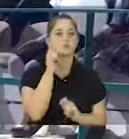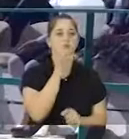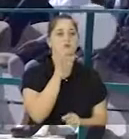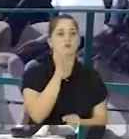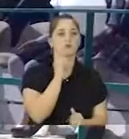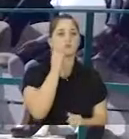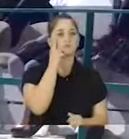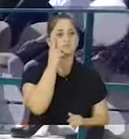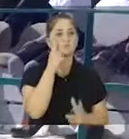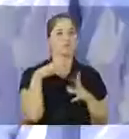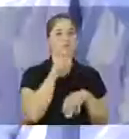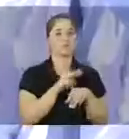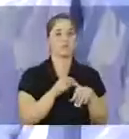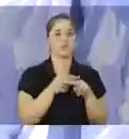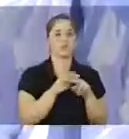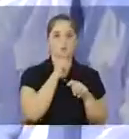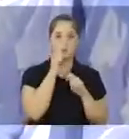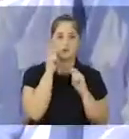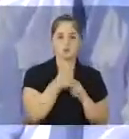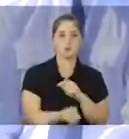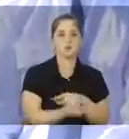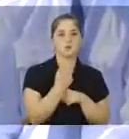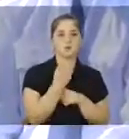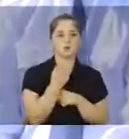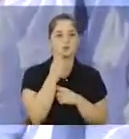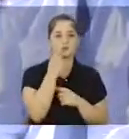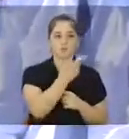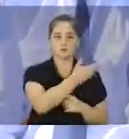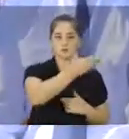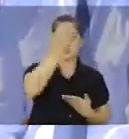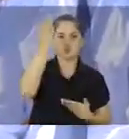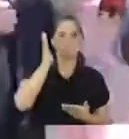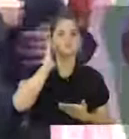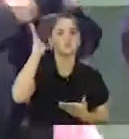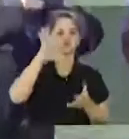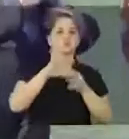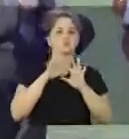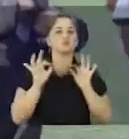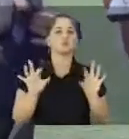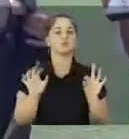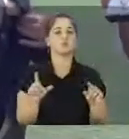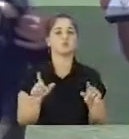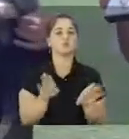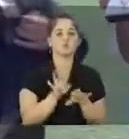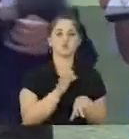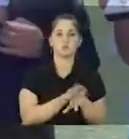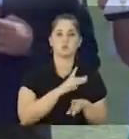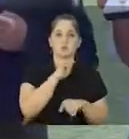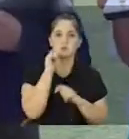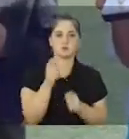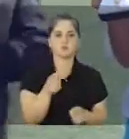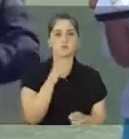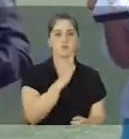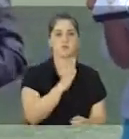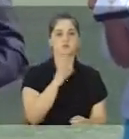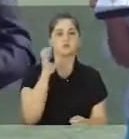Как заметили стражи порядка, этот подарок является намеком на будущее олимпийское золото. Такие же часы были вручены